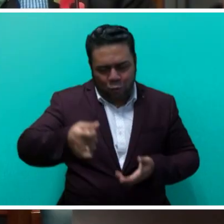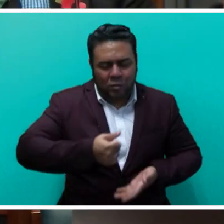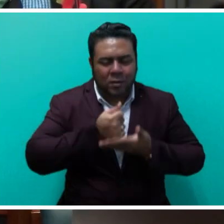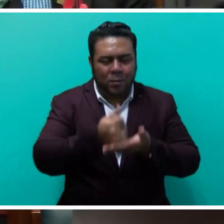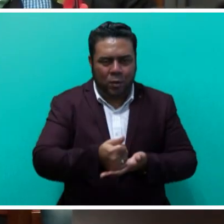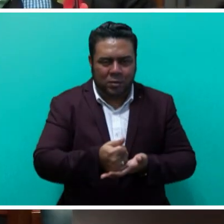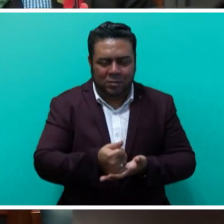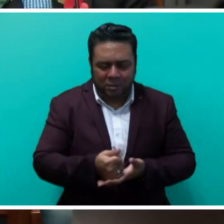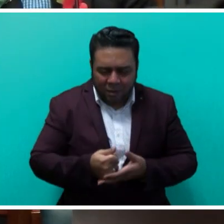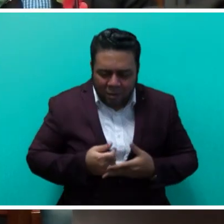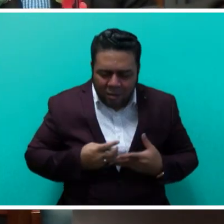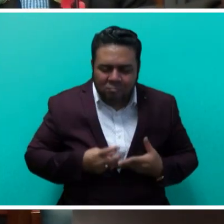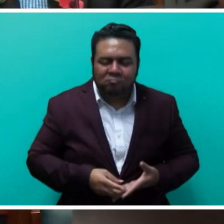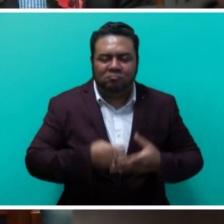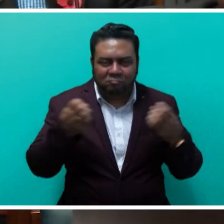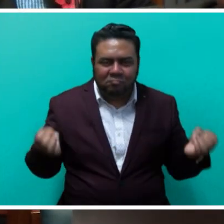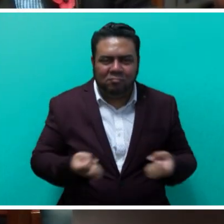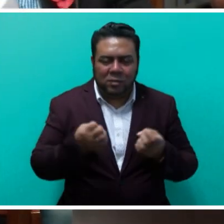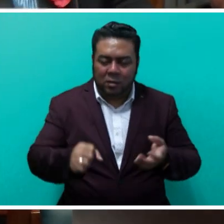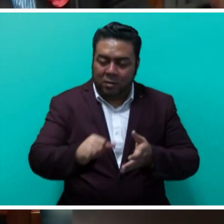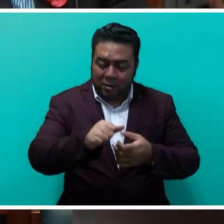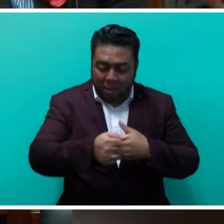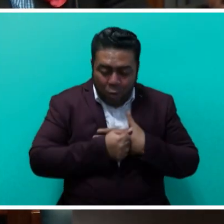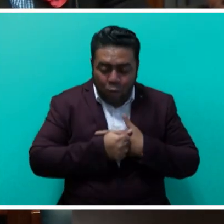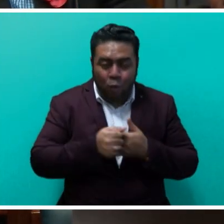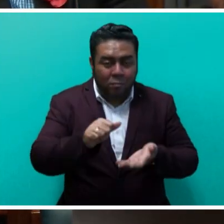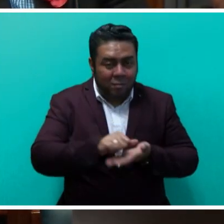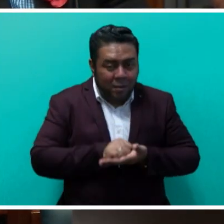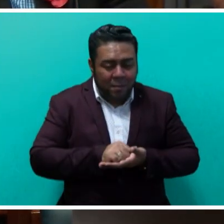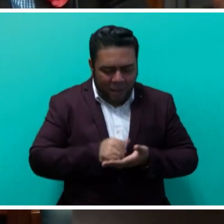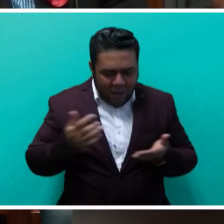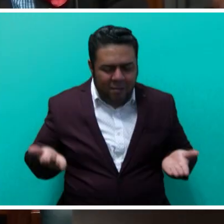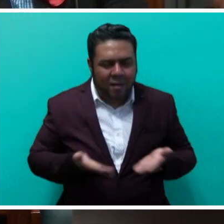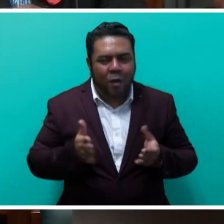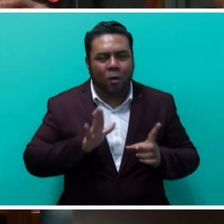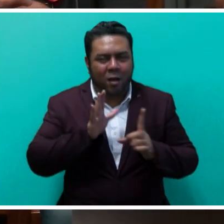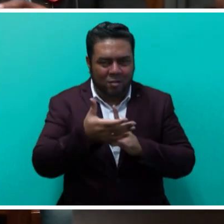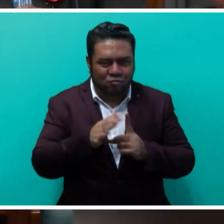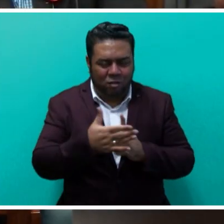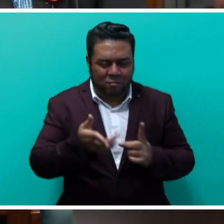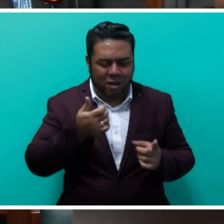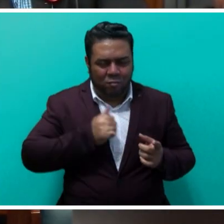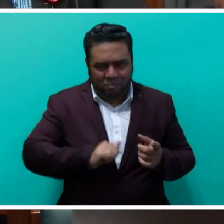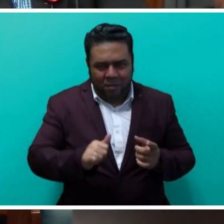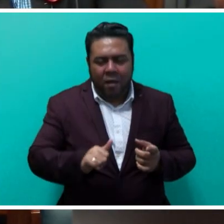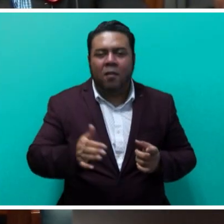na sasanga ni kena maroroi ka vakabulai na noda i tovo kena nonta pos ni